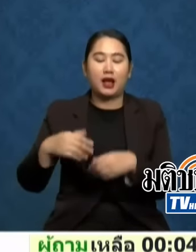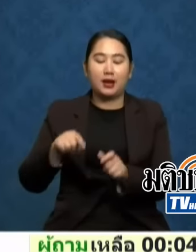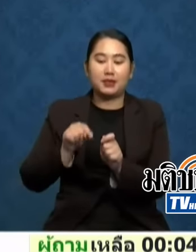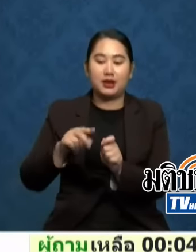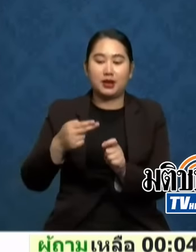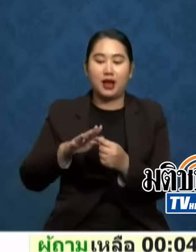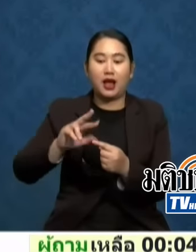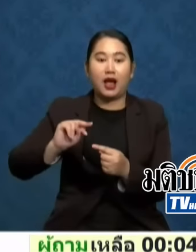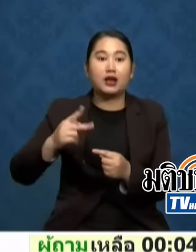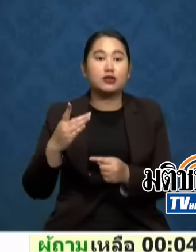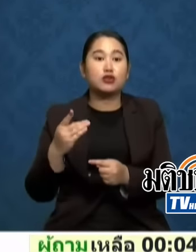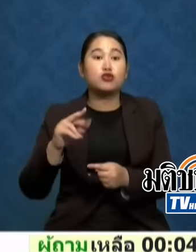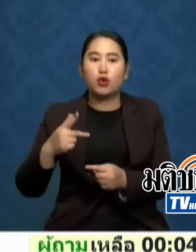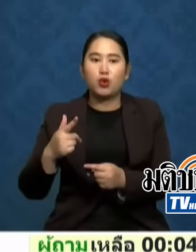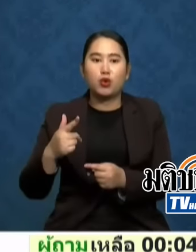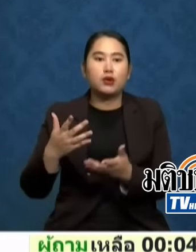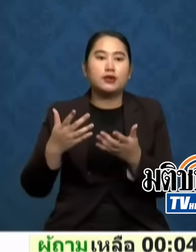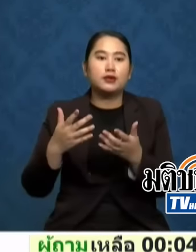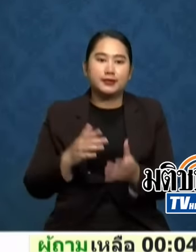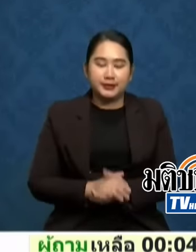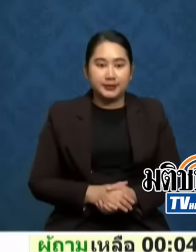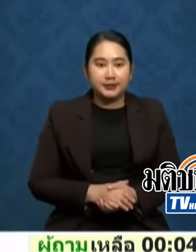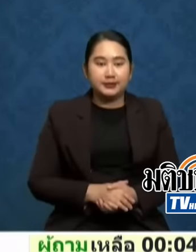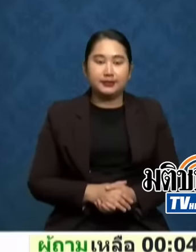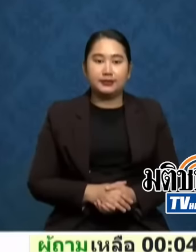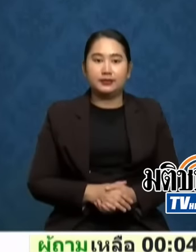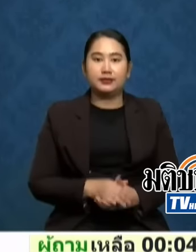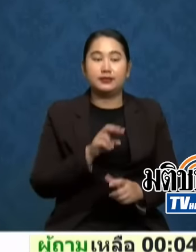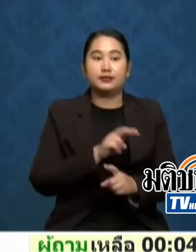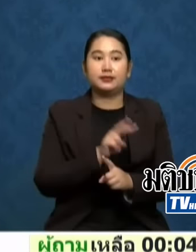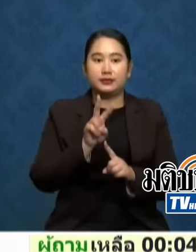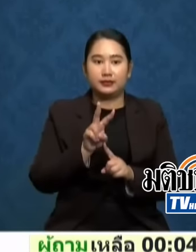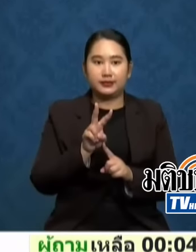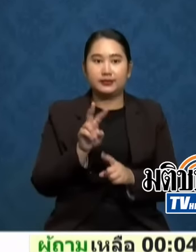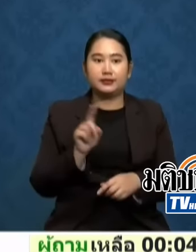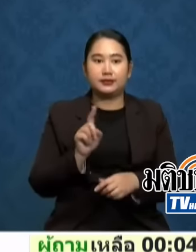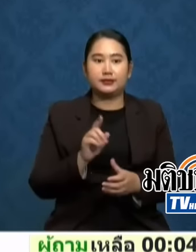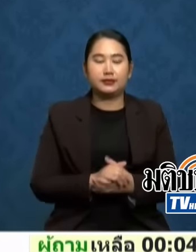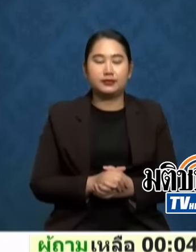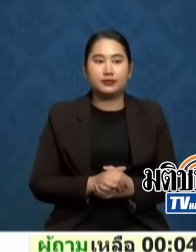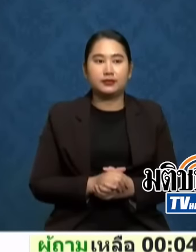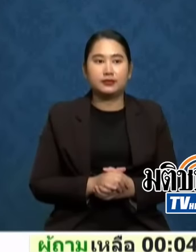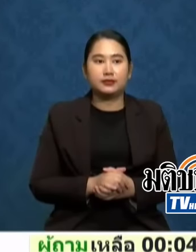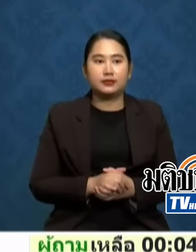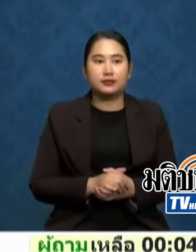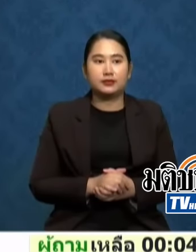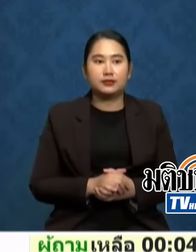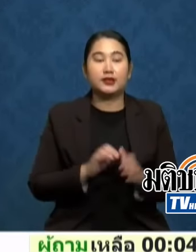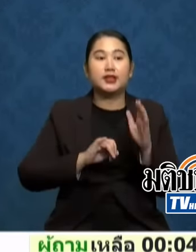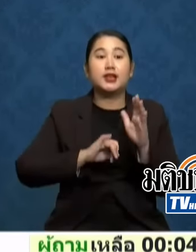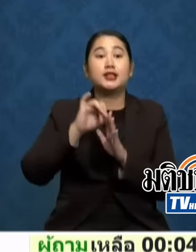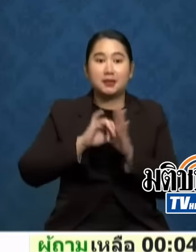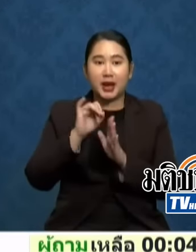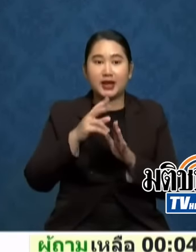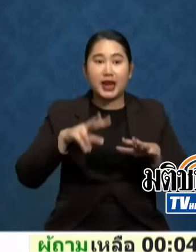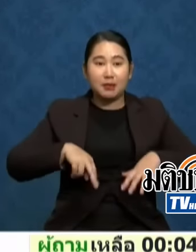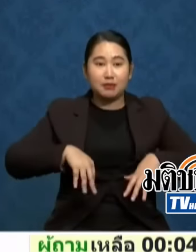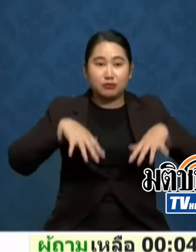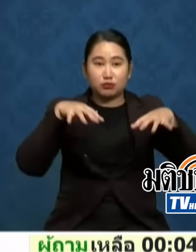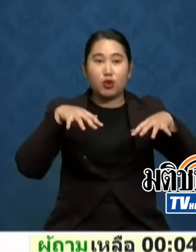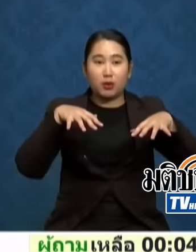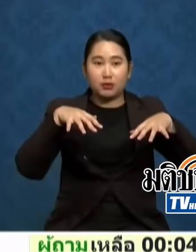งและอำเภอสำมะตองกรณีที่2นะครับในขณะที่ประชาชนชาวเชียงใหม่กำลังเจอน้ำท่วมกันอ